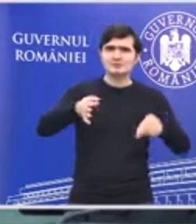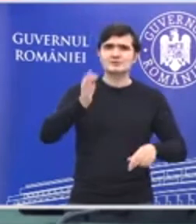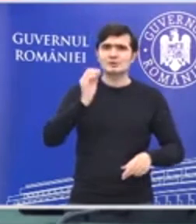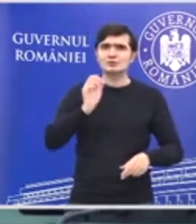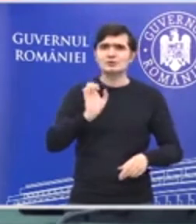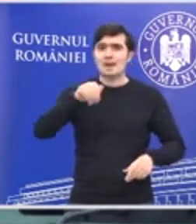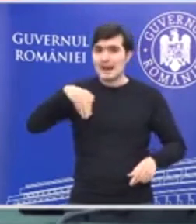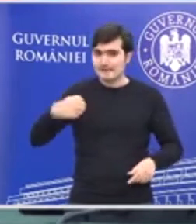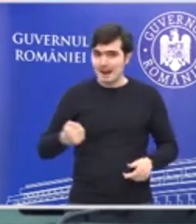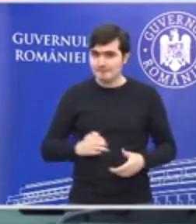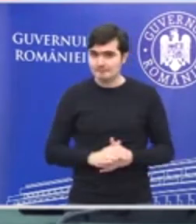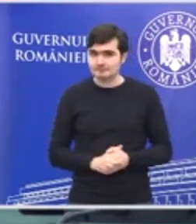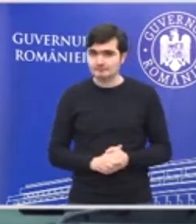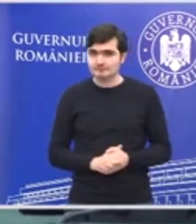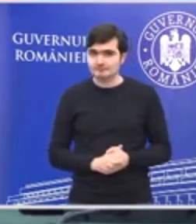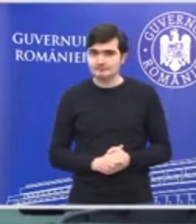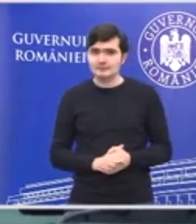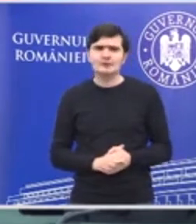EMA?